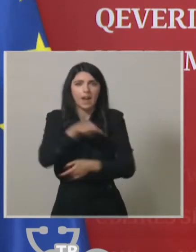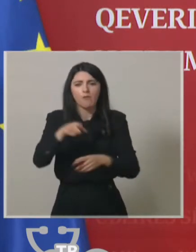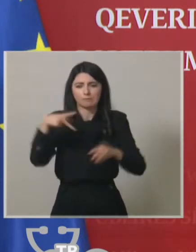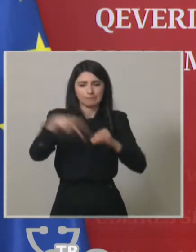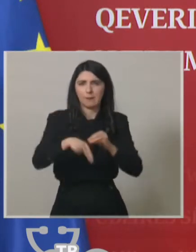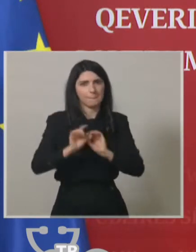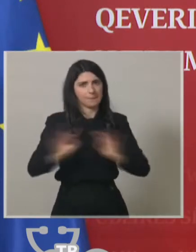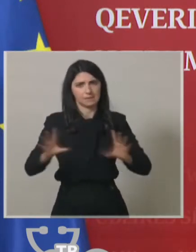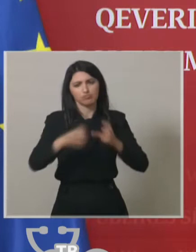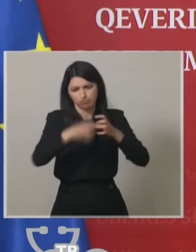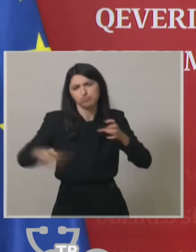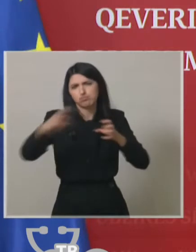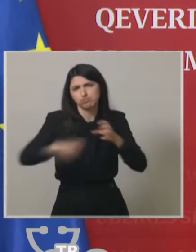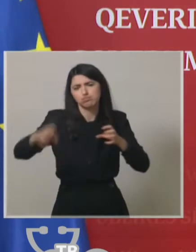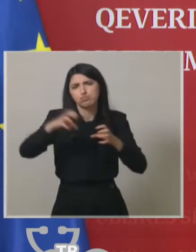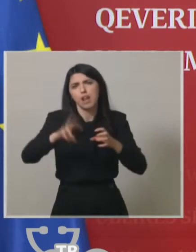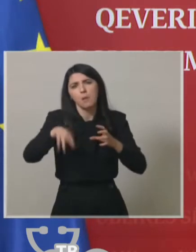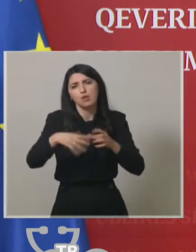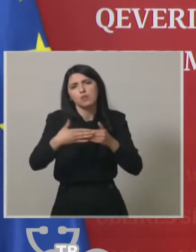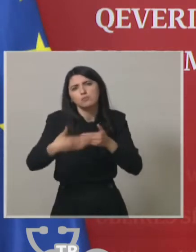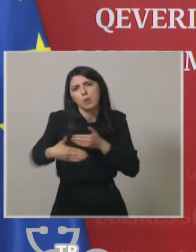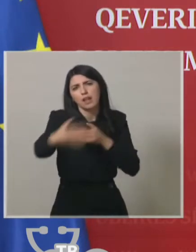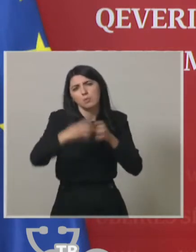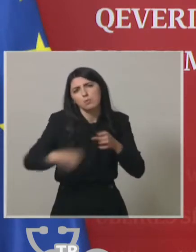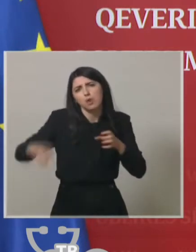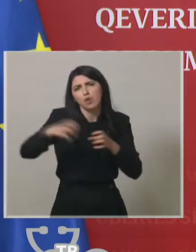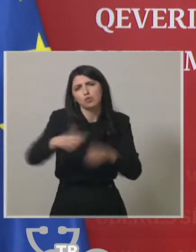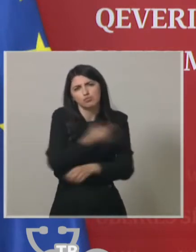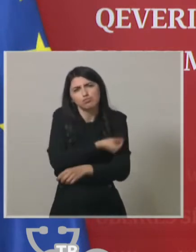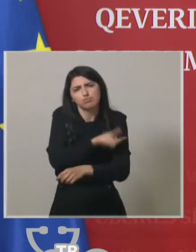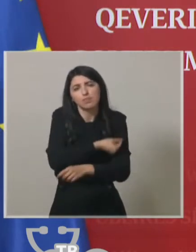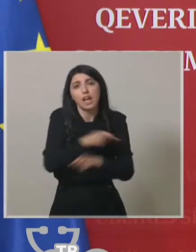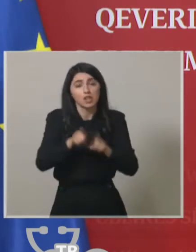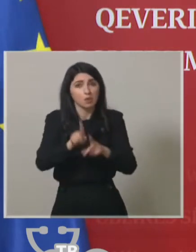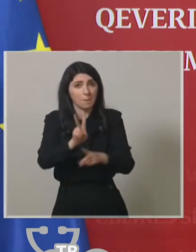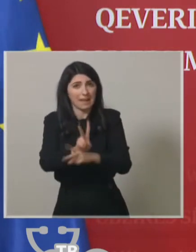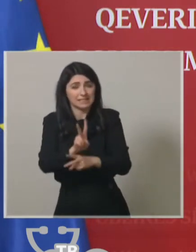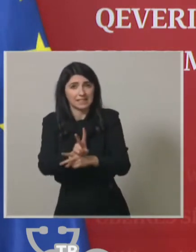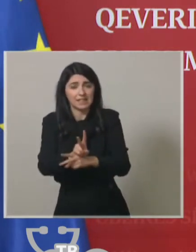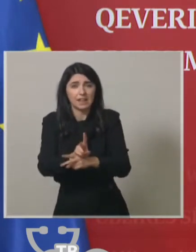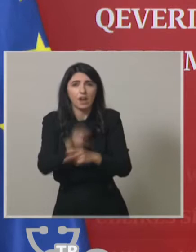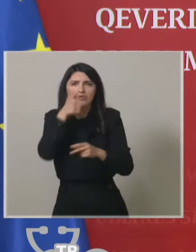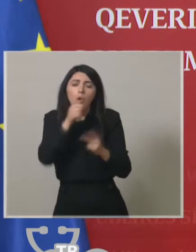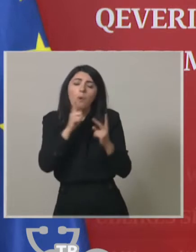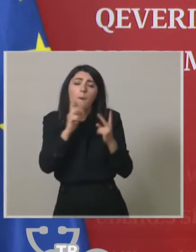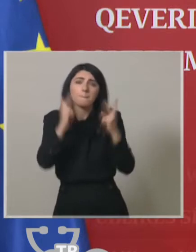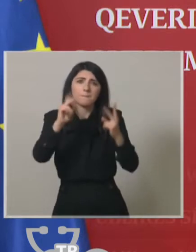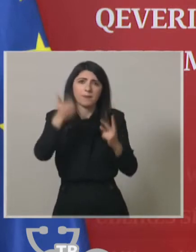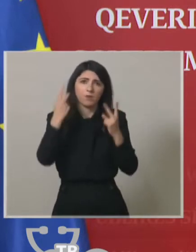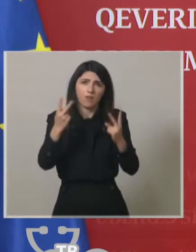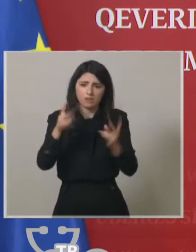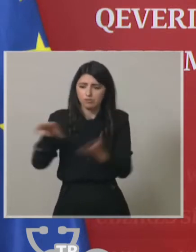запри, се обезбеди континуитет на тој процес, секако запазувајќи ги приоритетите